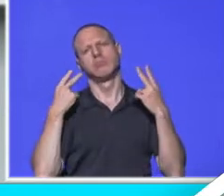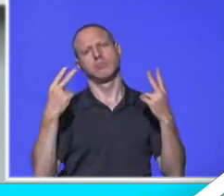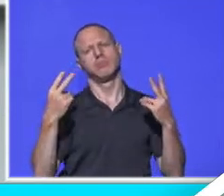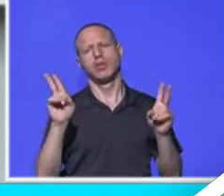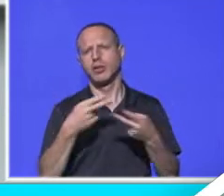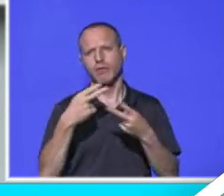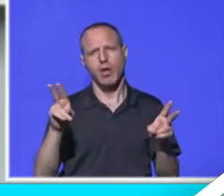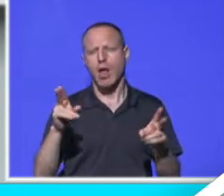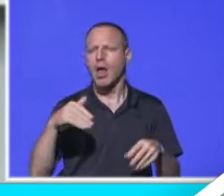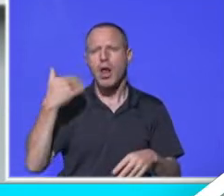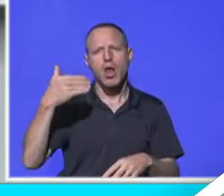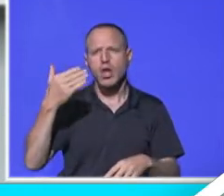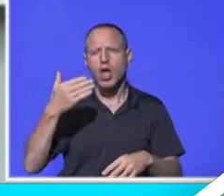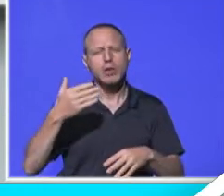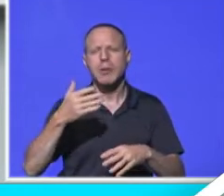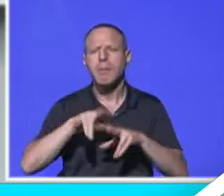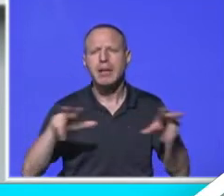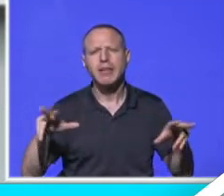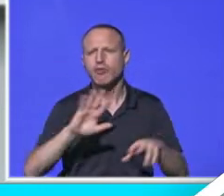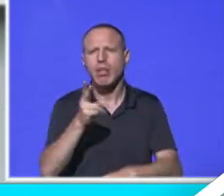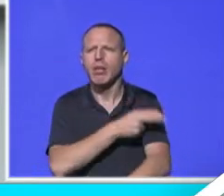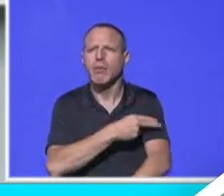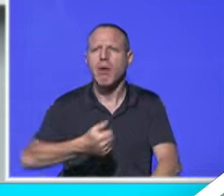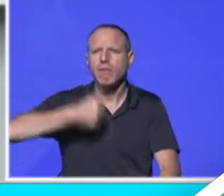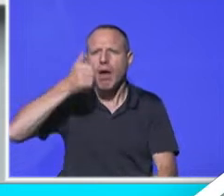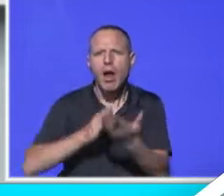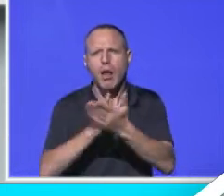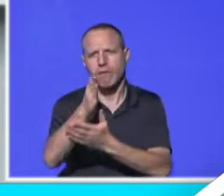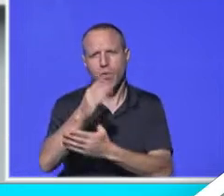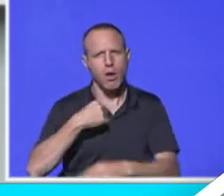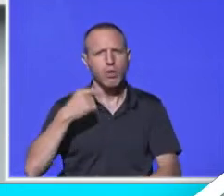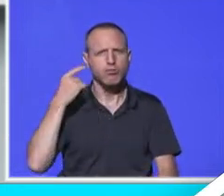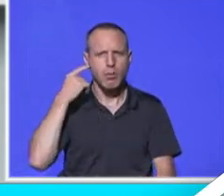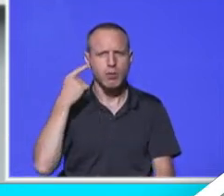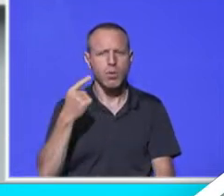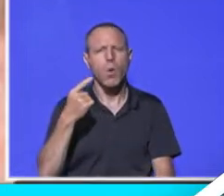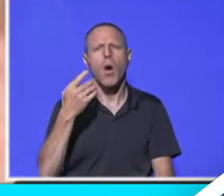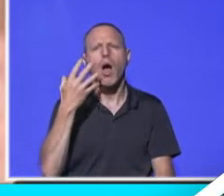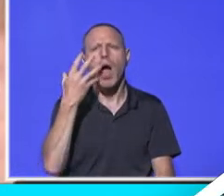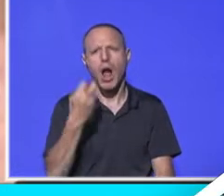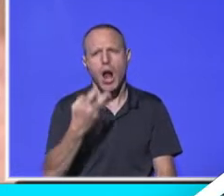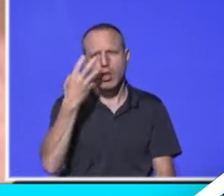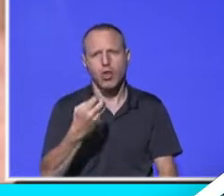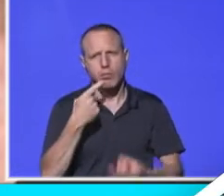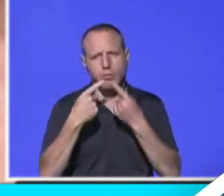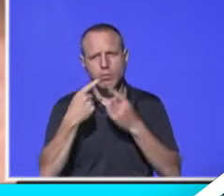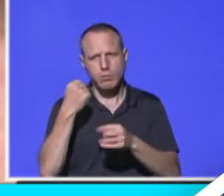במצב שבו אין מפכ"ל קבוע. אנחנו שמענו הקלטות מדיונים